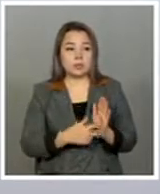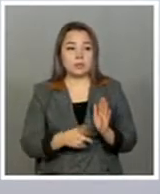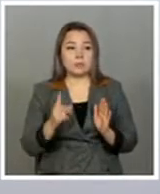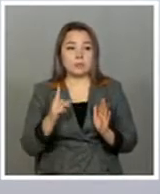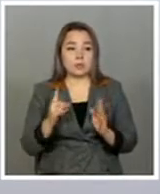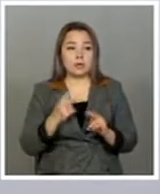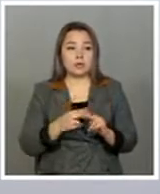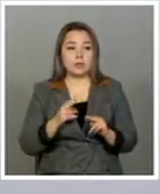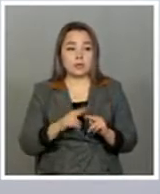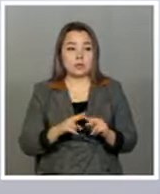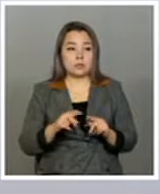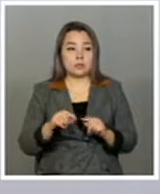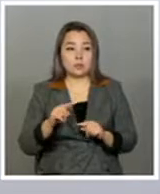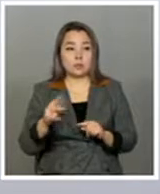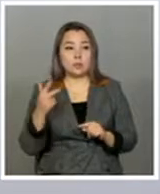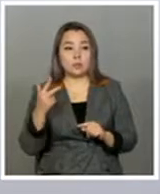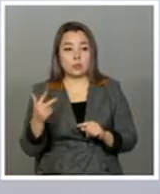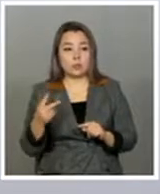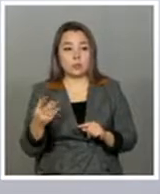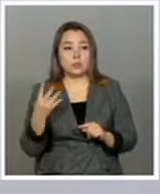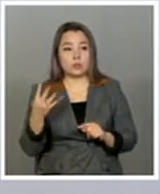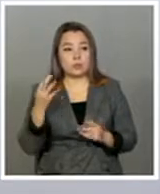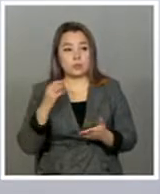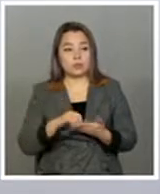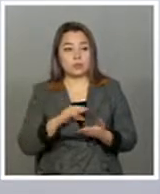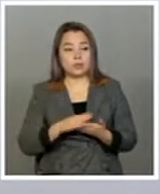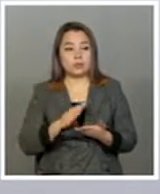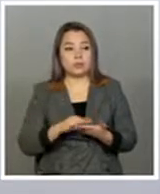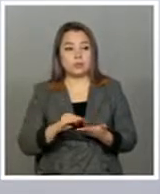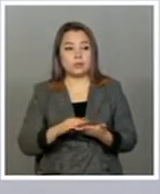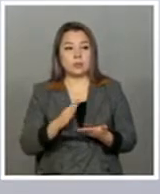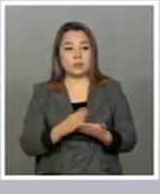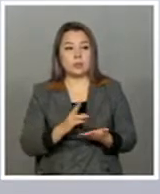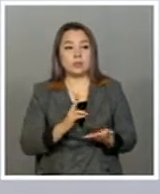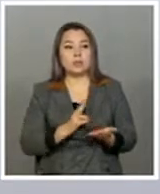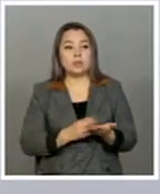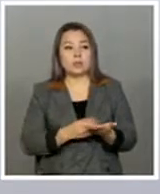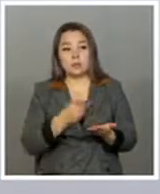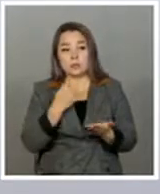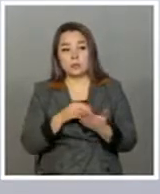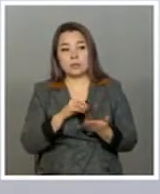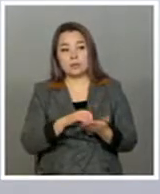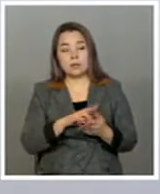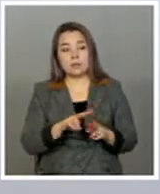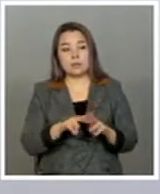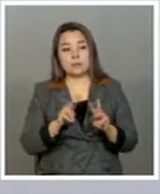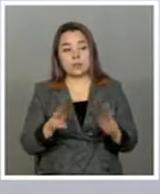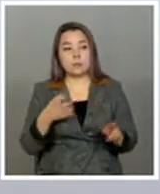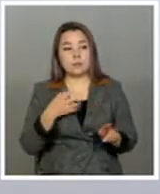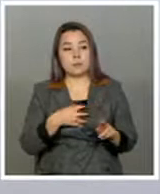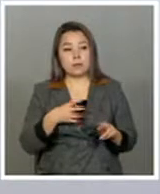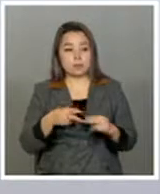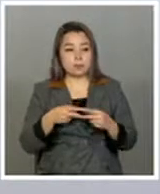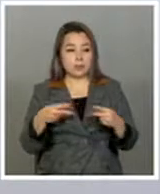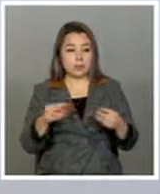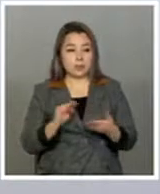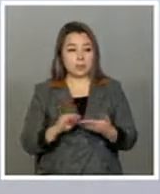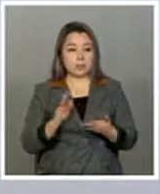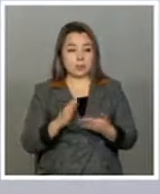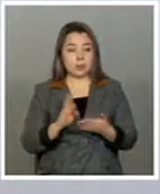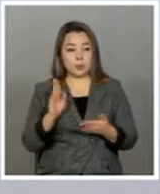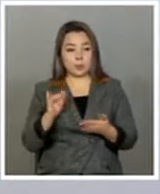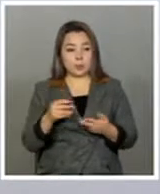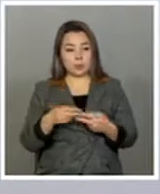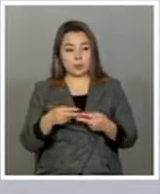бұл дегеніміз түбірасты 3-тің 4 дәрежесі. Дәрежелері бірдей болғандықтан негіздерін теңестіреміз. Сонда Q